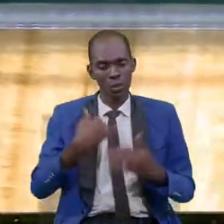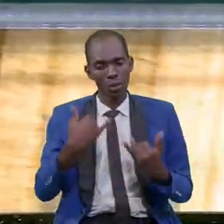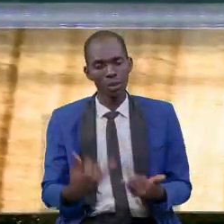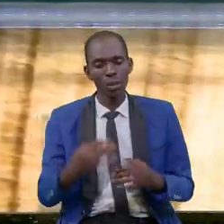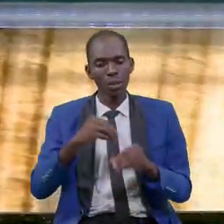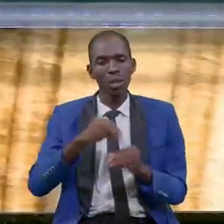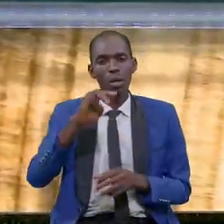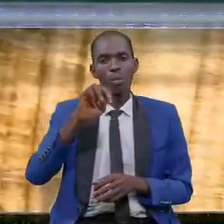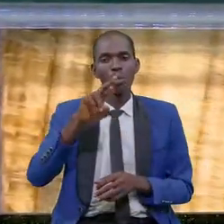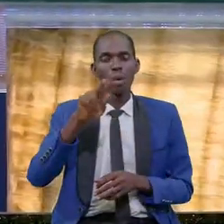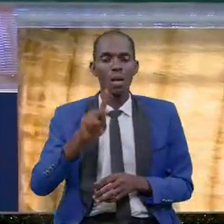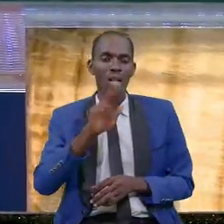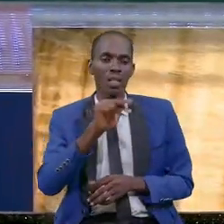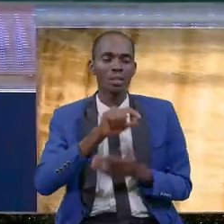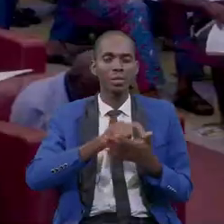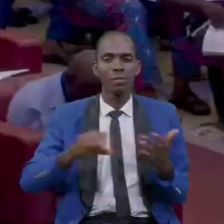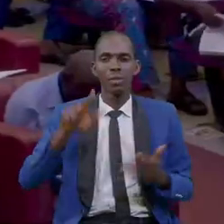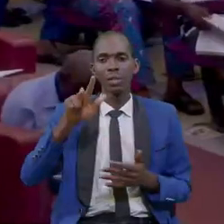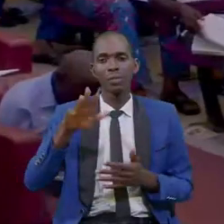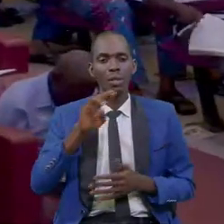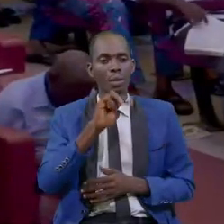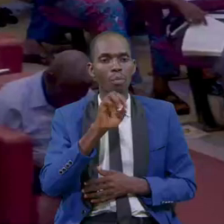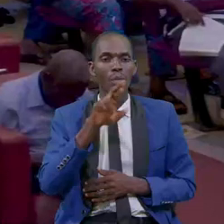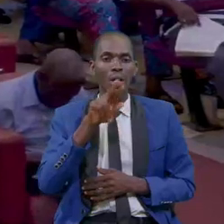nous dit en Marc 13.